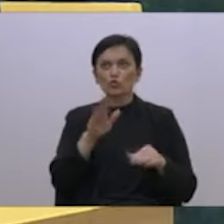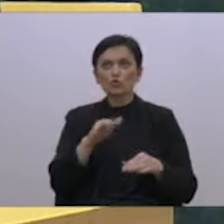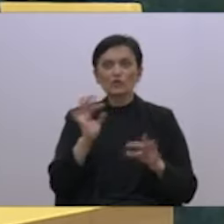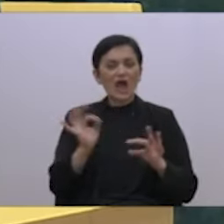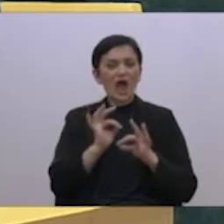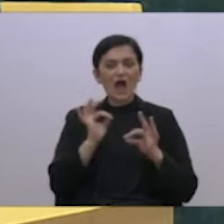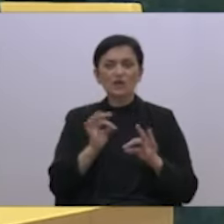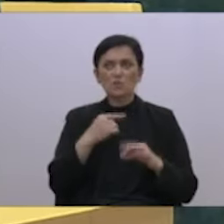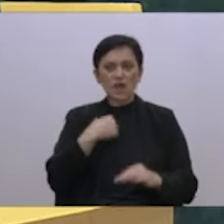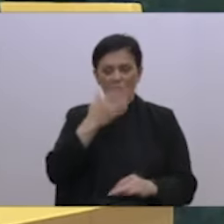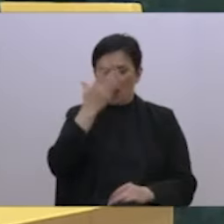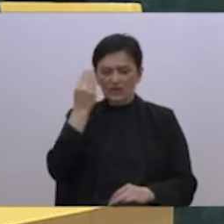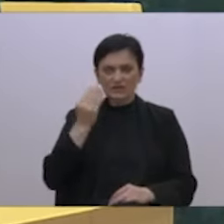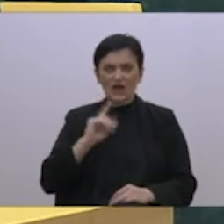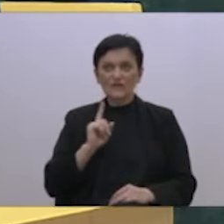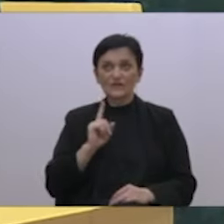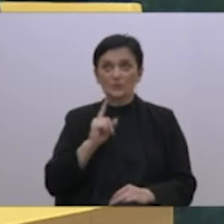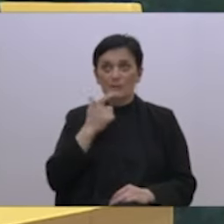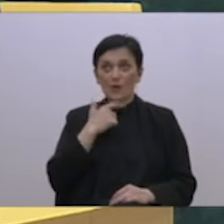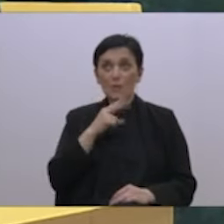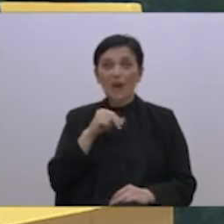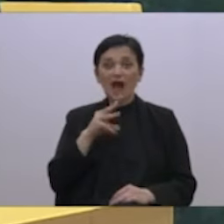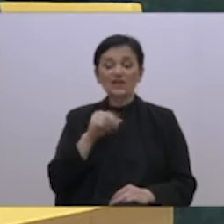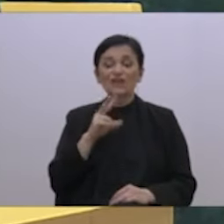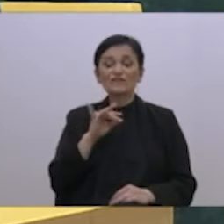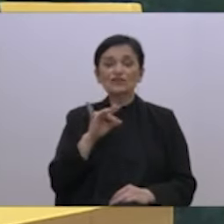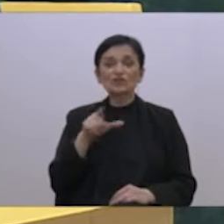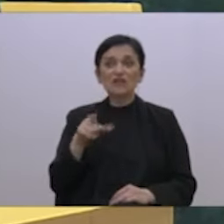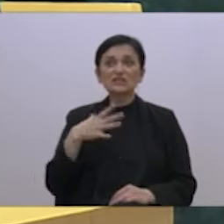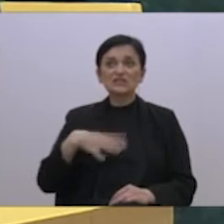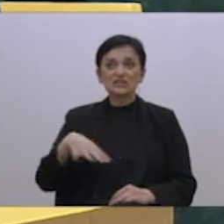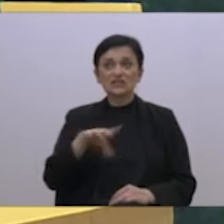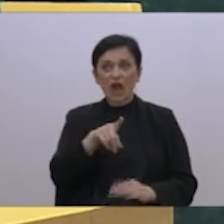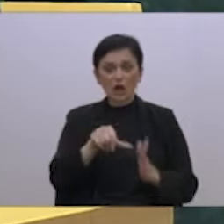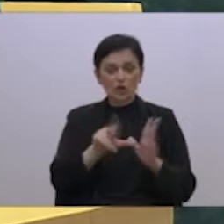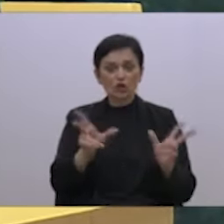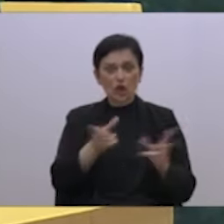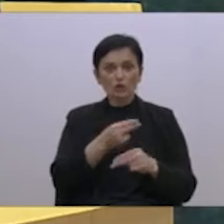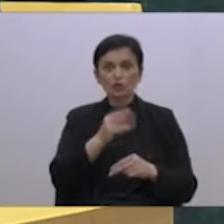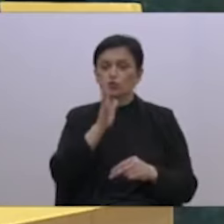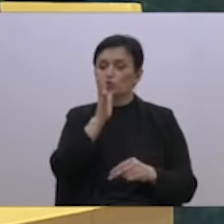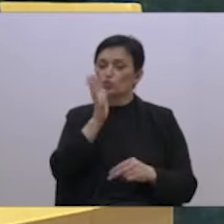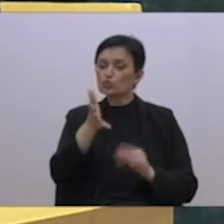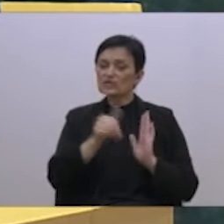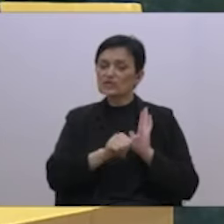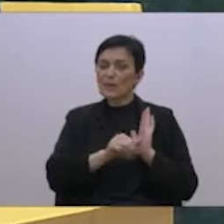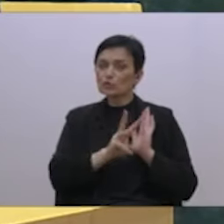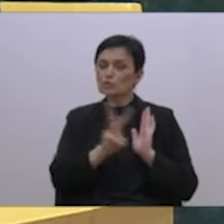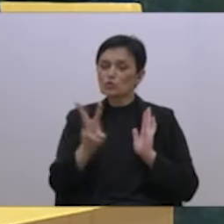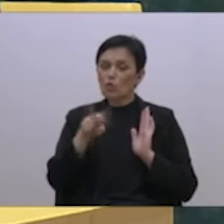არ დაუვიწყებ მე ბატონ პაატა ქვიშინაძეს, რომ მან საქართველოს გადაურჩინა ამ 5 წელიწადში 60 მილიონი